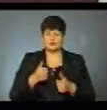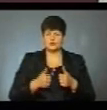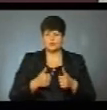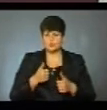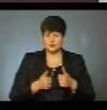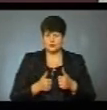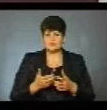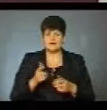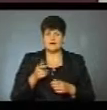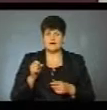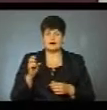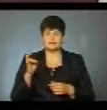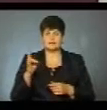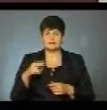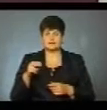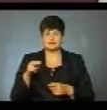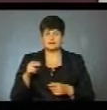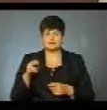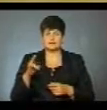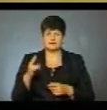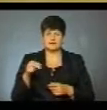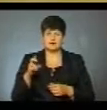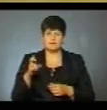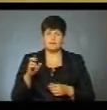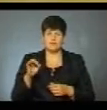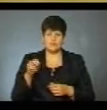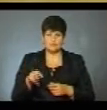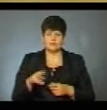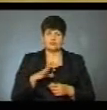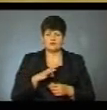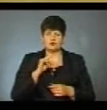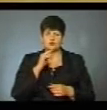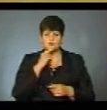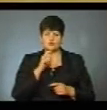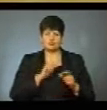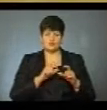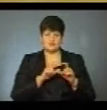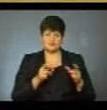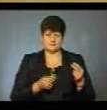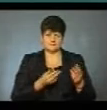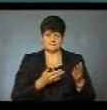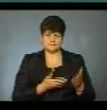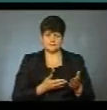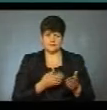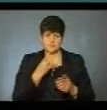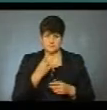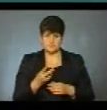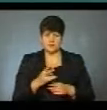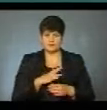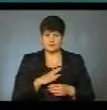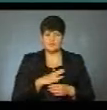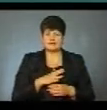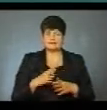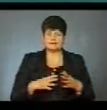гандболу. Гра відбулася у спортивному залі економічного університету. На фото ви бачите, як це було. За словами